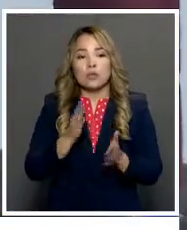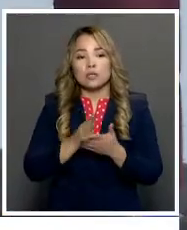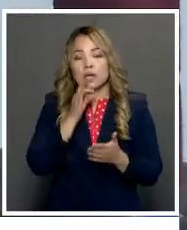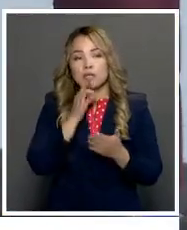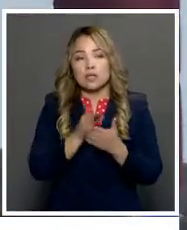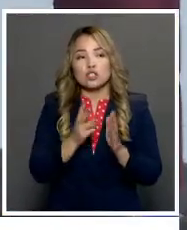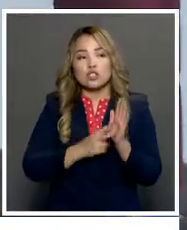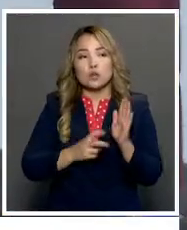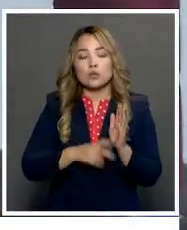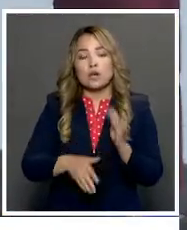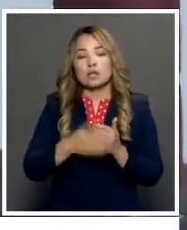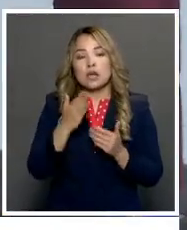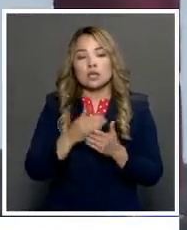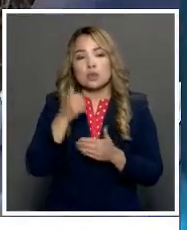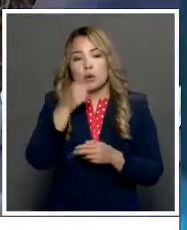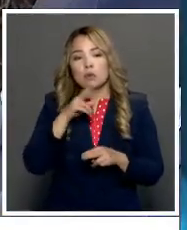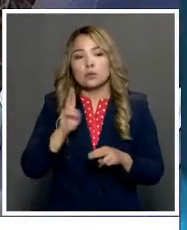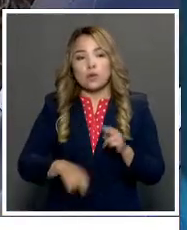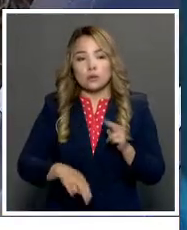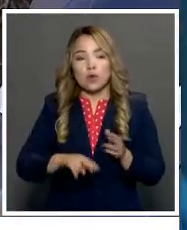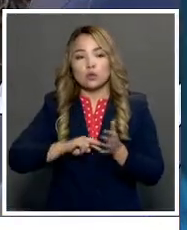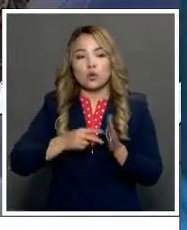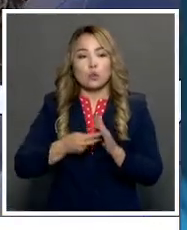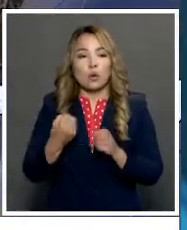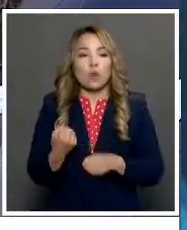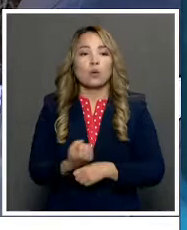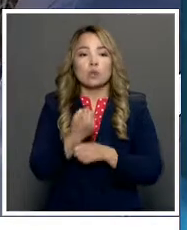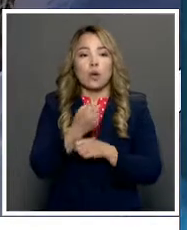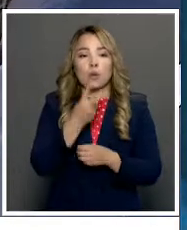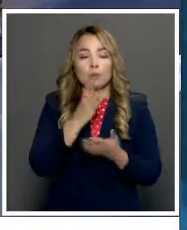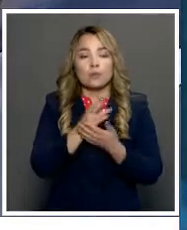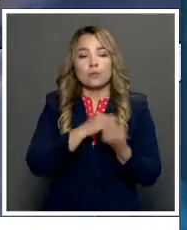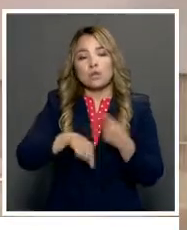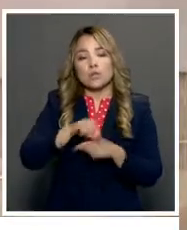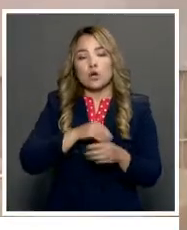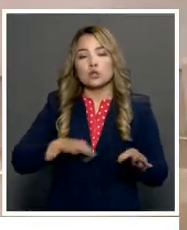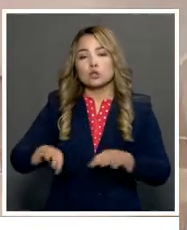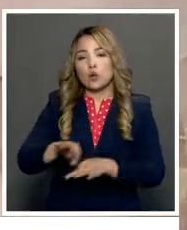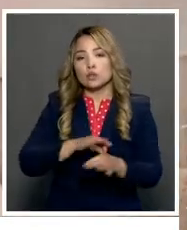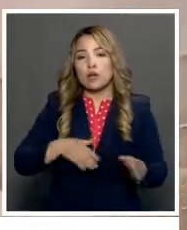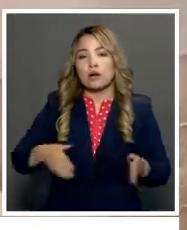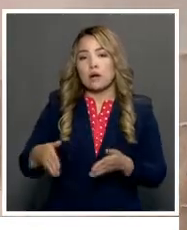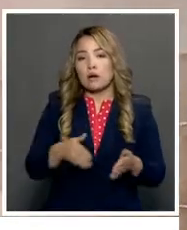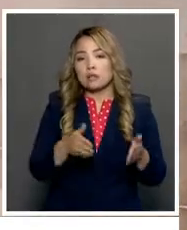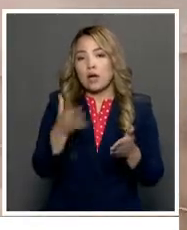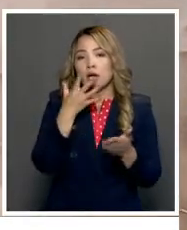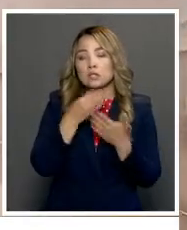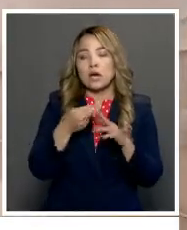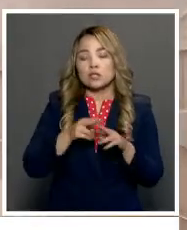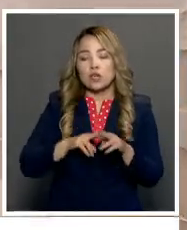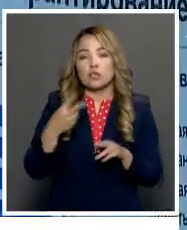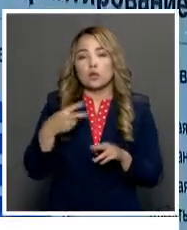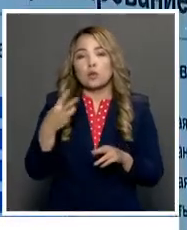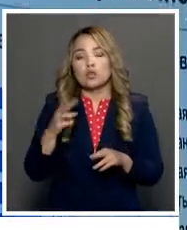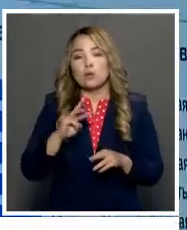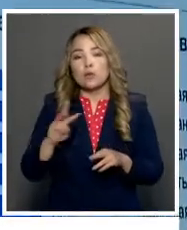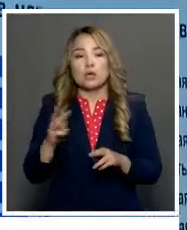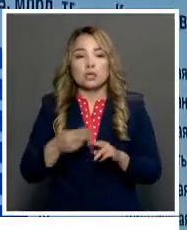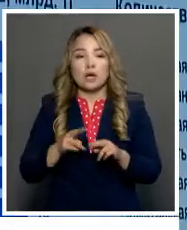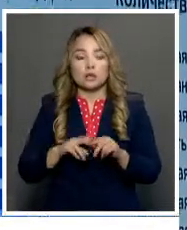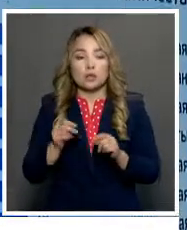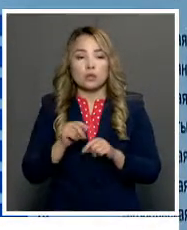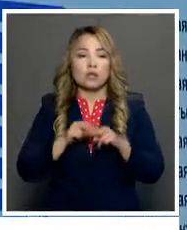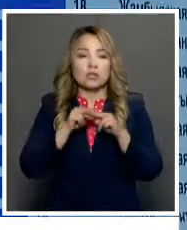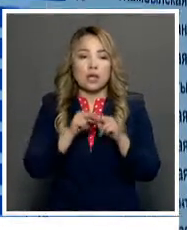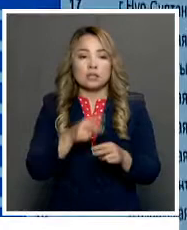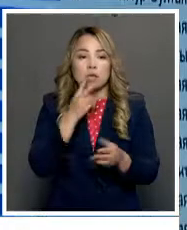дейін 700-ден астам жобаға қолдау көрсетіледі. Ал бизнестің жол картасы шеңберінде 23 мыңға жуық жоба қаржыландырылды. Осы екі